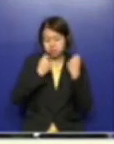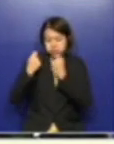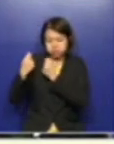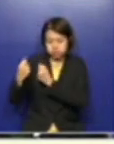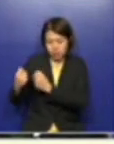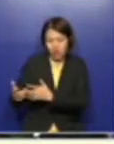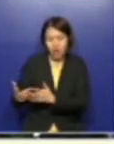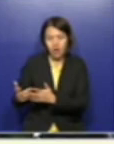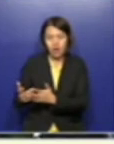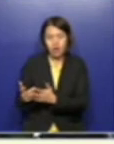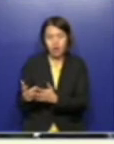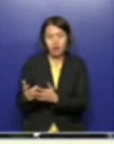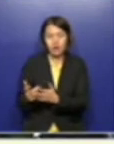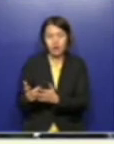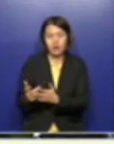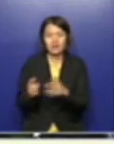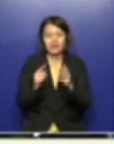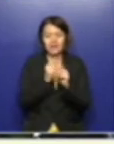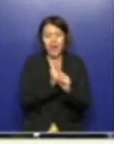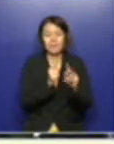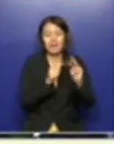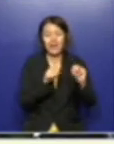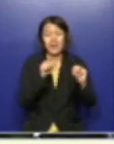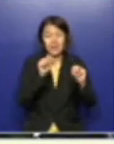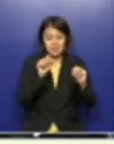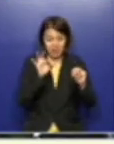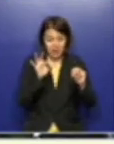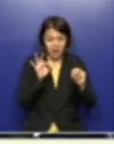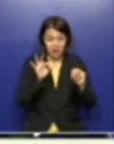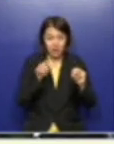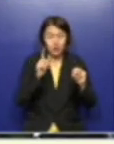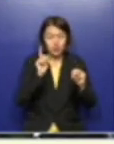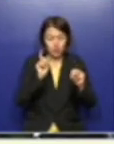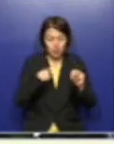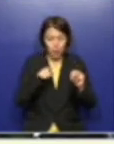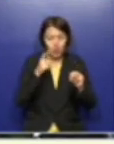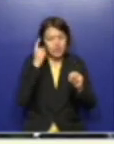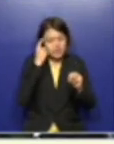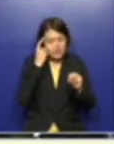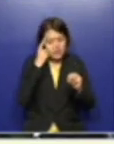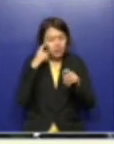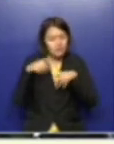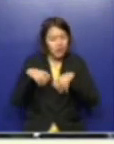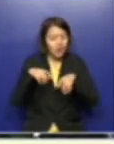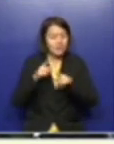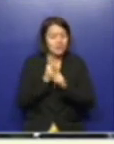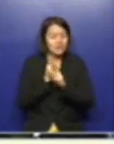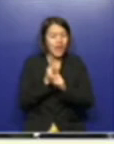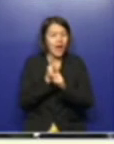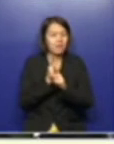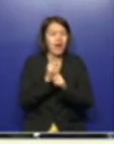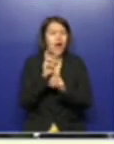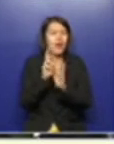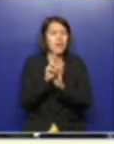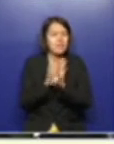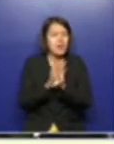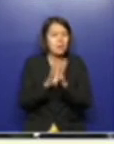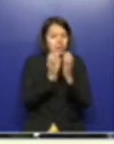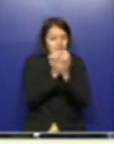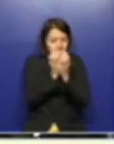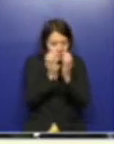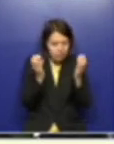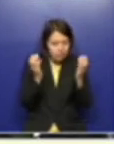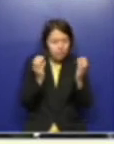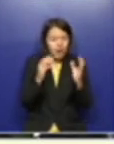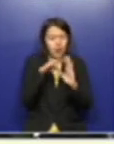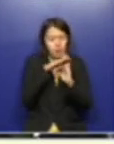เจตนารมณ์ของมาตรา29นั้นต้องจัดการให้เป็นไปตามพระธรรมวินัยโดยมีเจตน